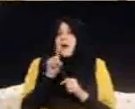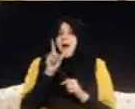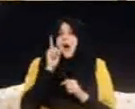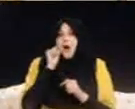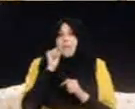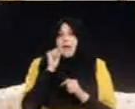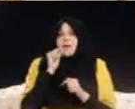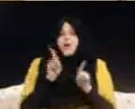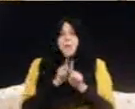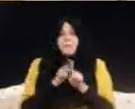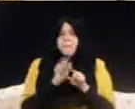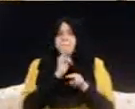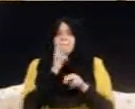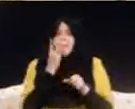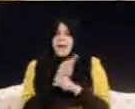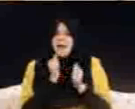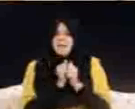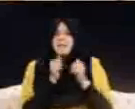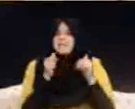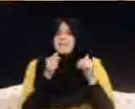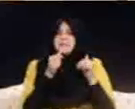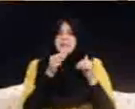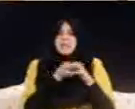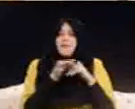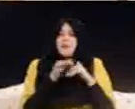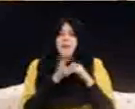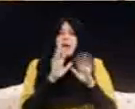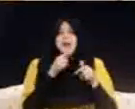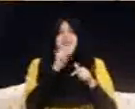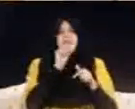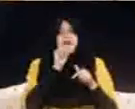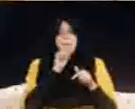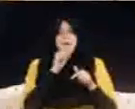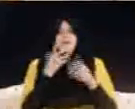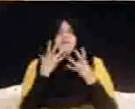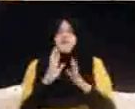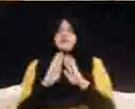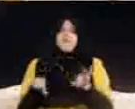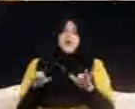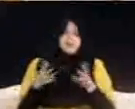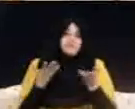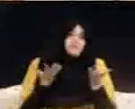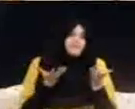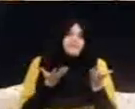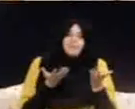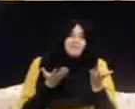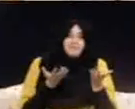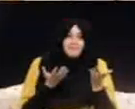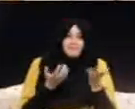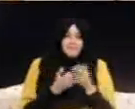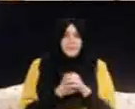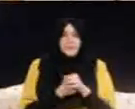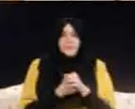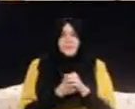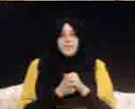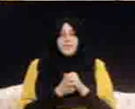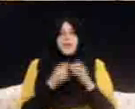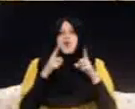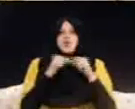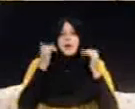أن تطلب الطلاق أو التطليق أو الخلع، كما ورد في سورة البقرة